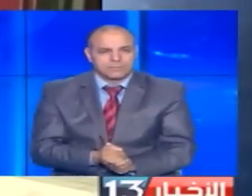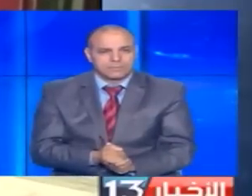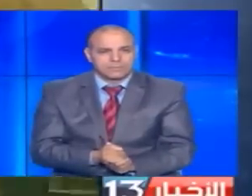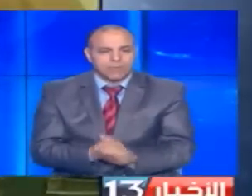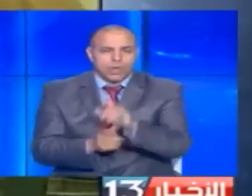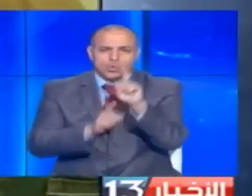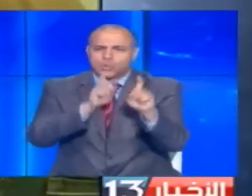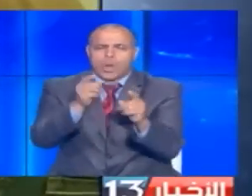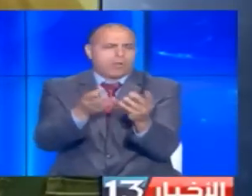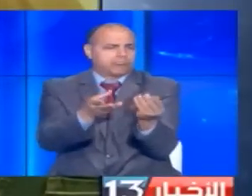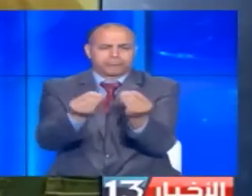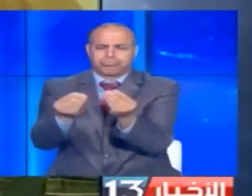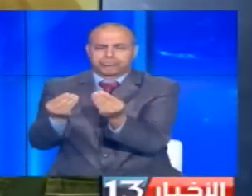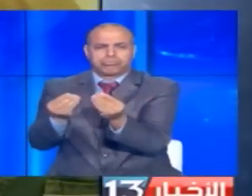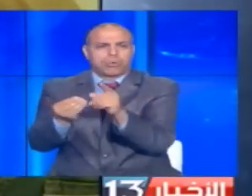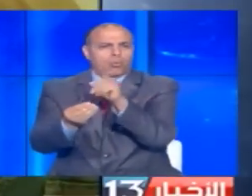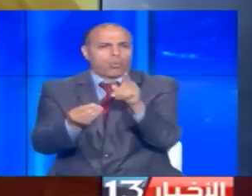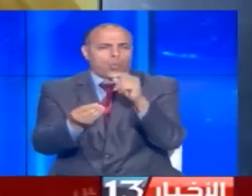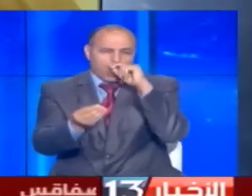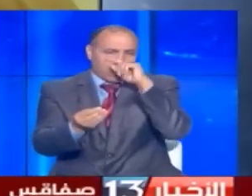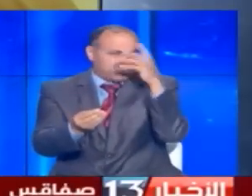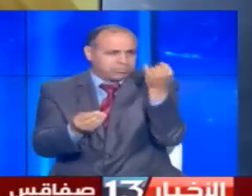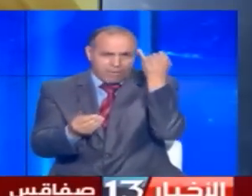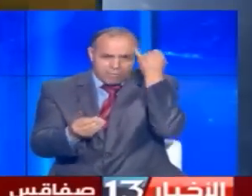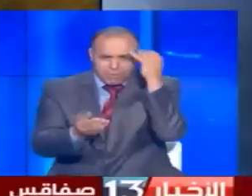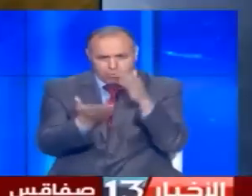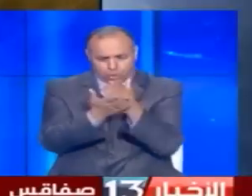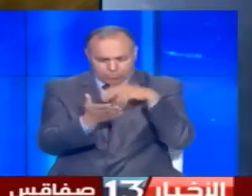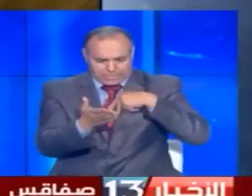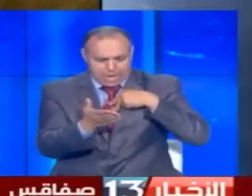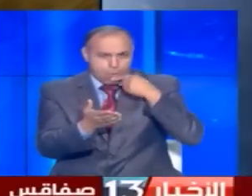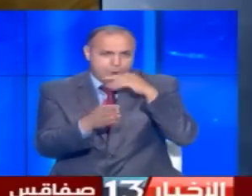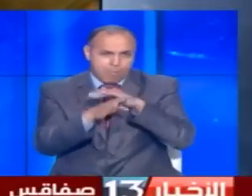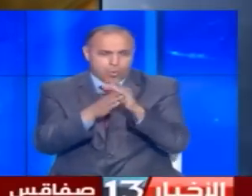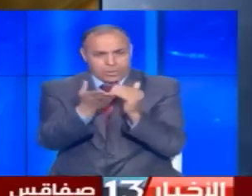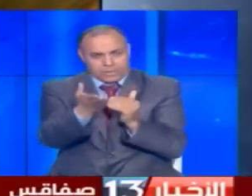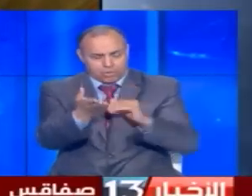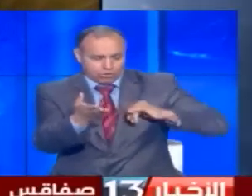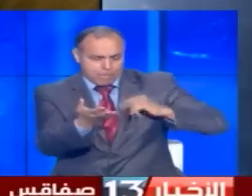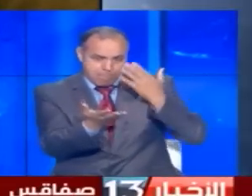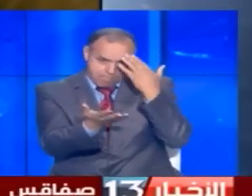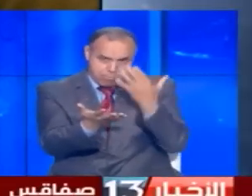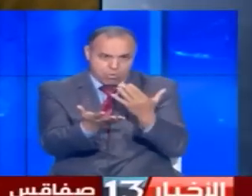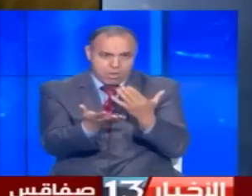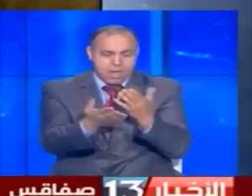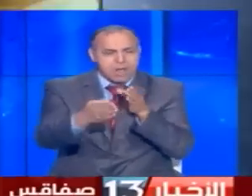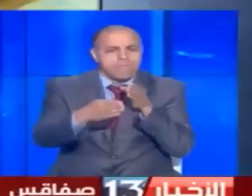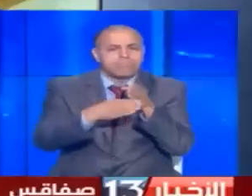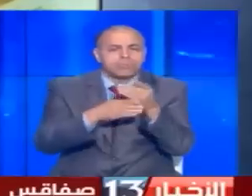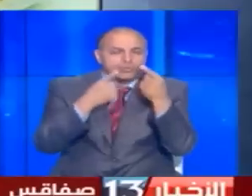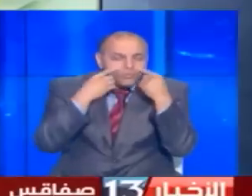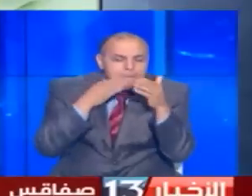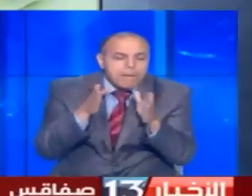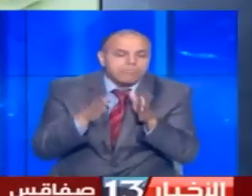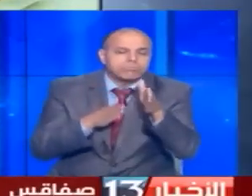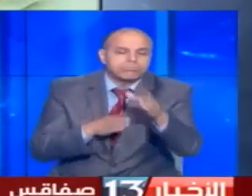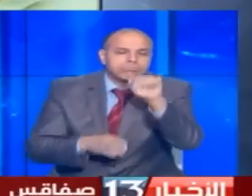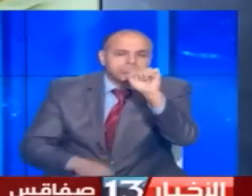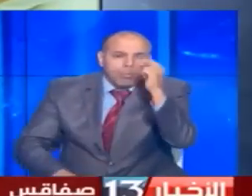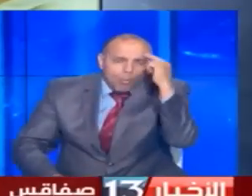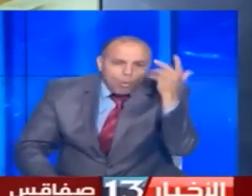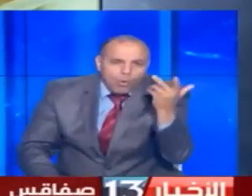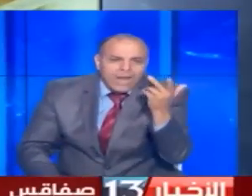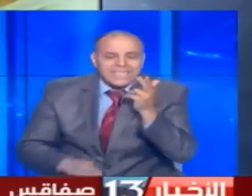أسئلة عديدة تخامر ذهن كل صاحب فكرة مشروع كهذا الشاب، ولا يحتاج إلا لدخول هذا الباب، باب مركز